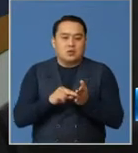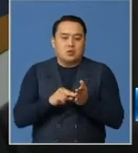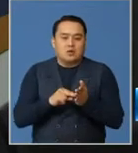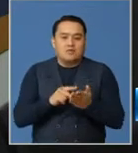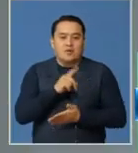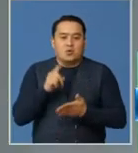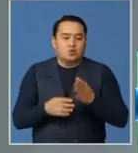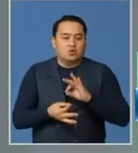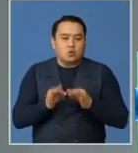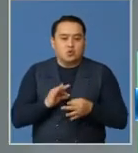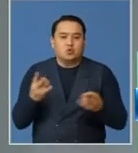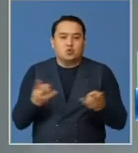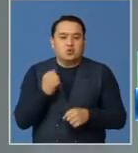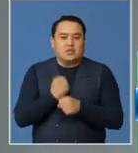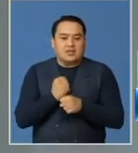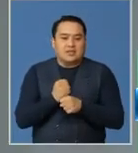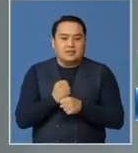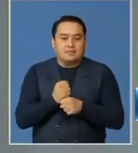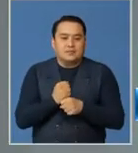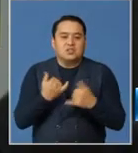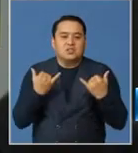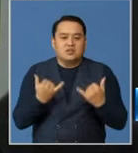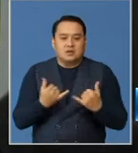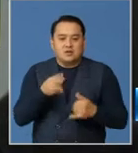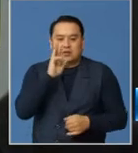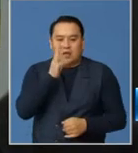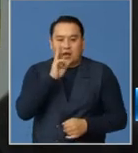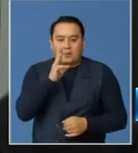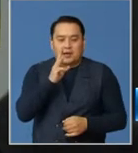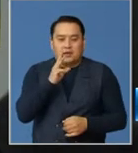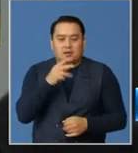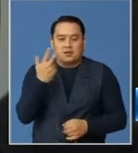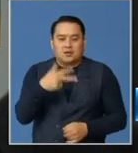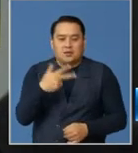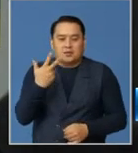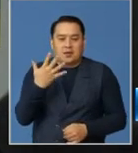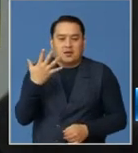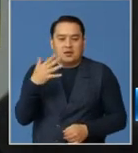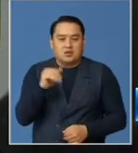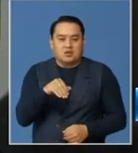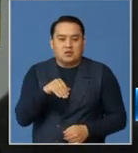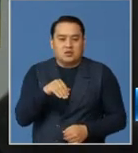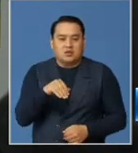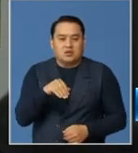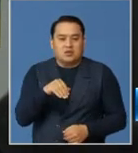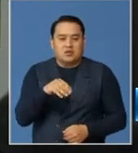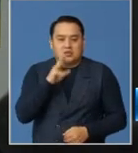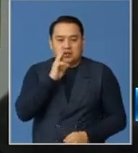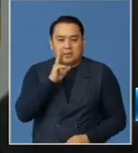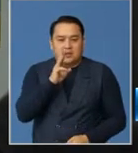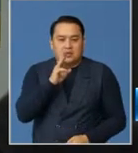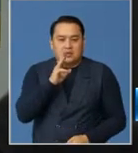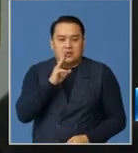очень сложный, но его надо делать. Значит, в настоящее время у нас заработная плата порядка 30-35 тысяч, средняя заработная